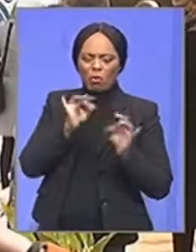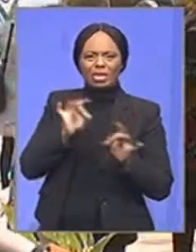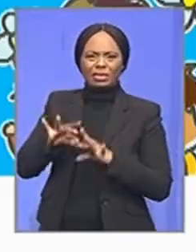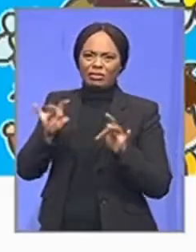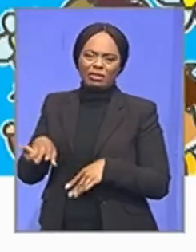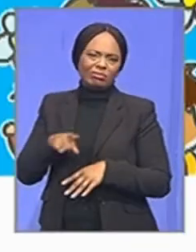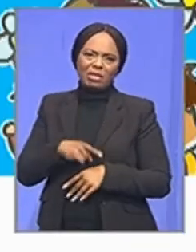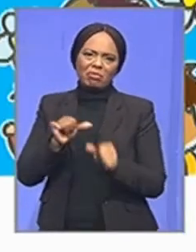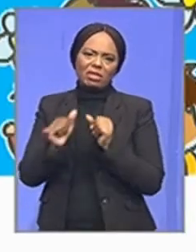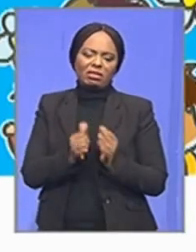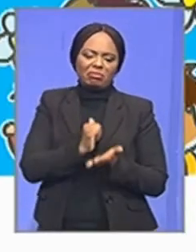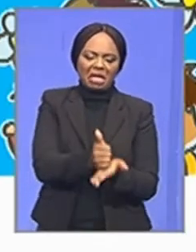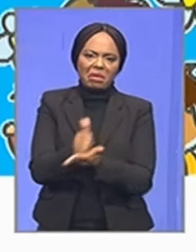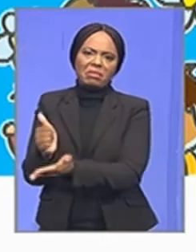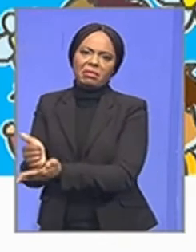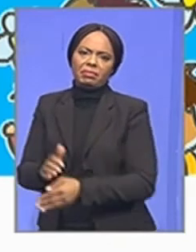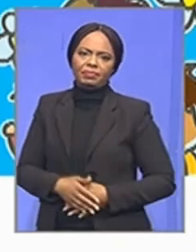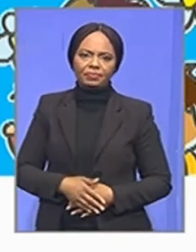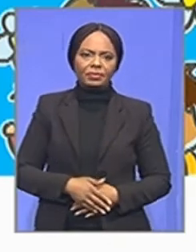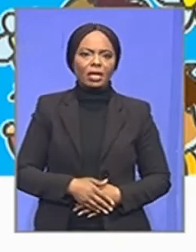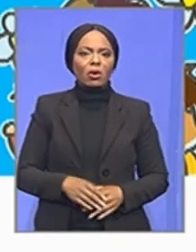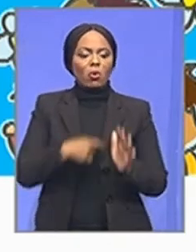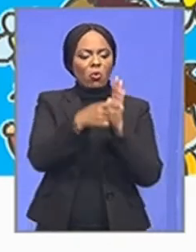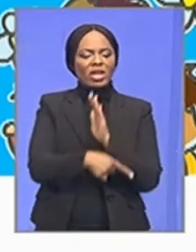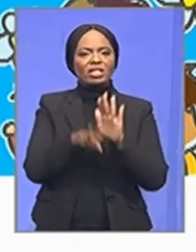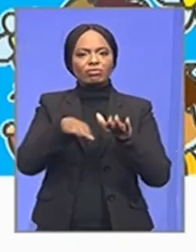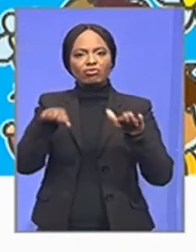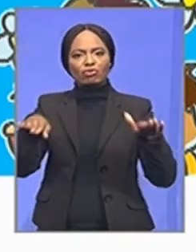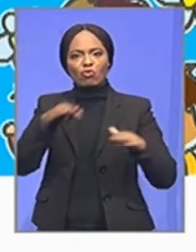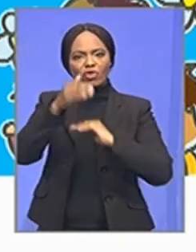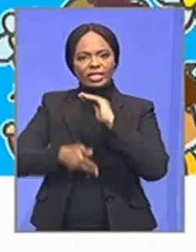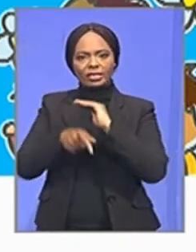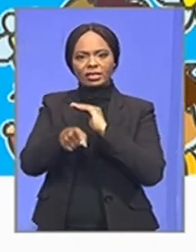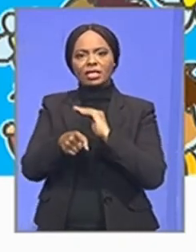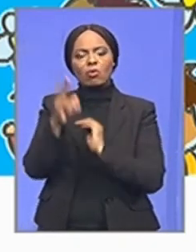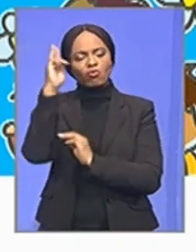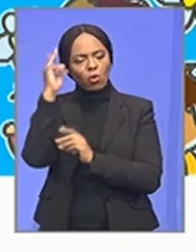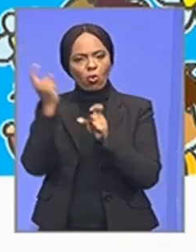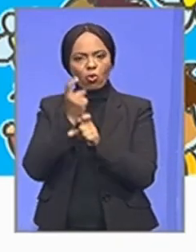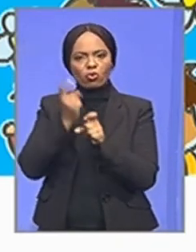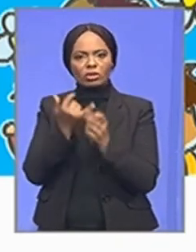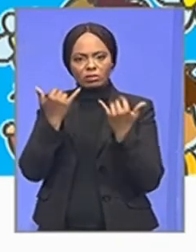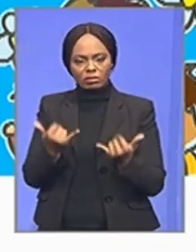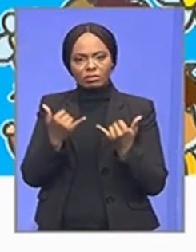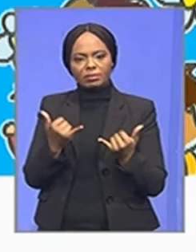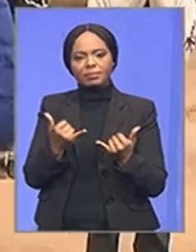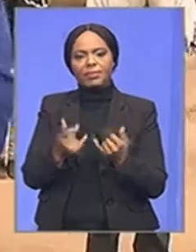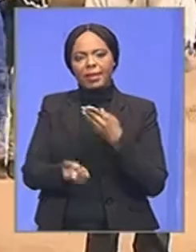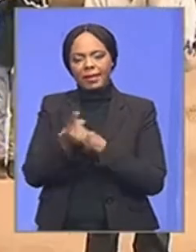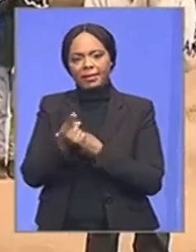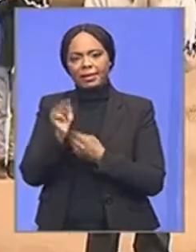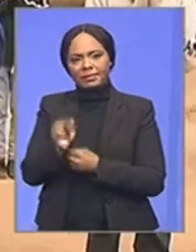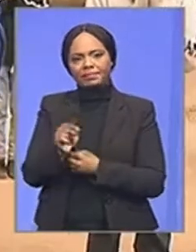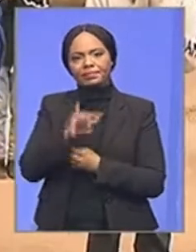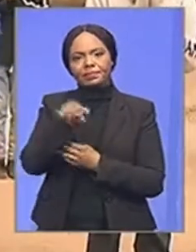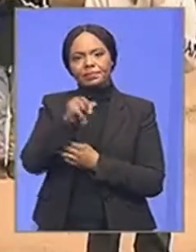bona. Beke ya tshireletso ya bana e hopolwa bekeng ya pele ya Phupjane selemo le selemo ka hare ho naha. Setjhaba